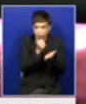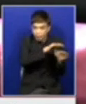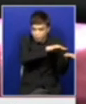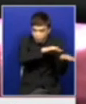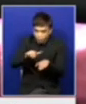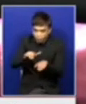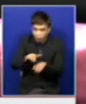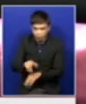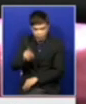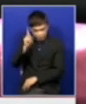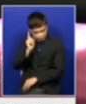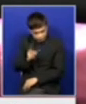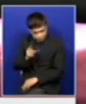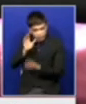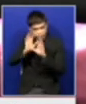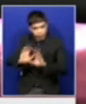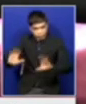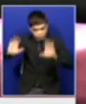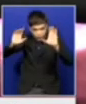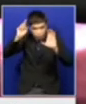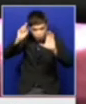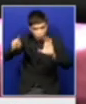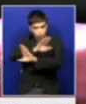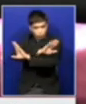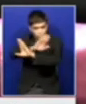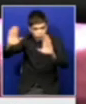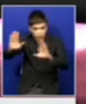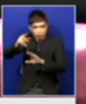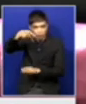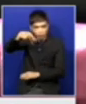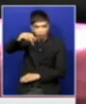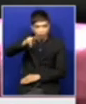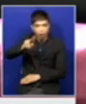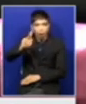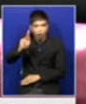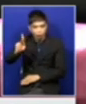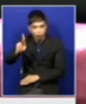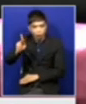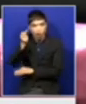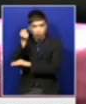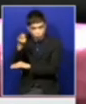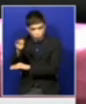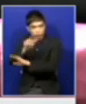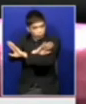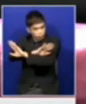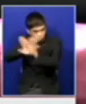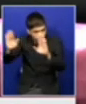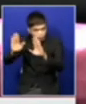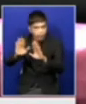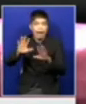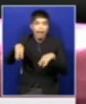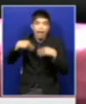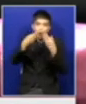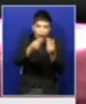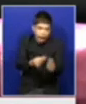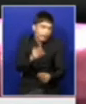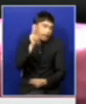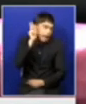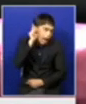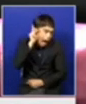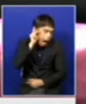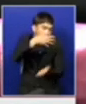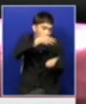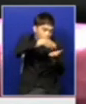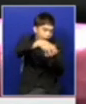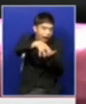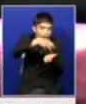พื่อให้เศรษฐกิจขับเคลื่อนตามปกติได้แล้วรัฐบาลต้องให้ข้อมูลจริงกับประชาชนดิฉันฟังพี่หมอพูดอย่